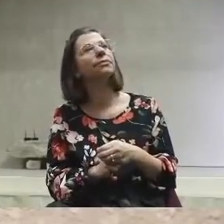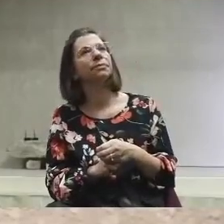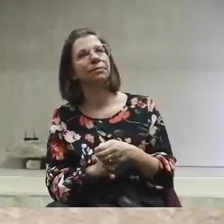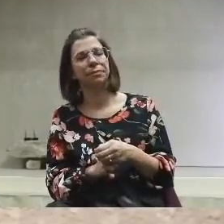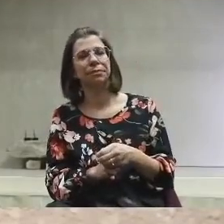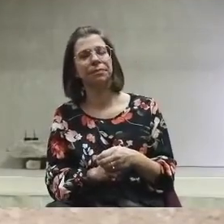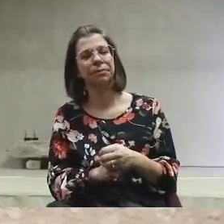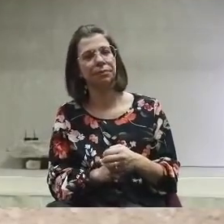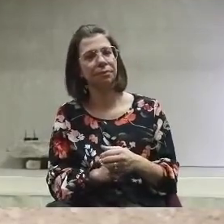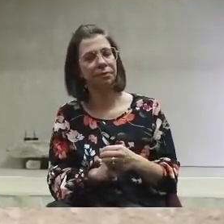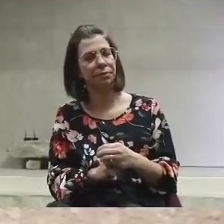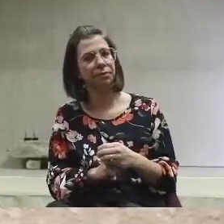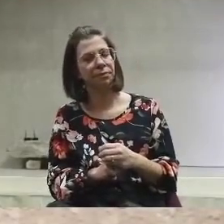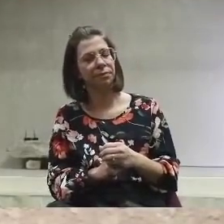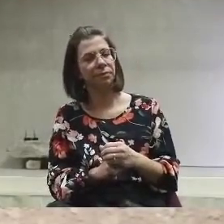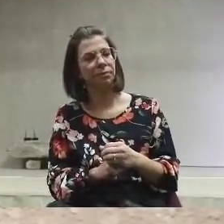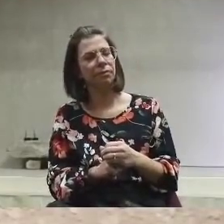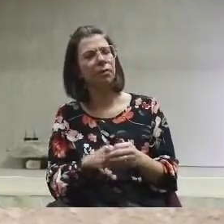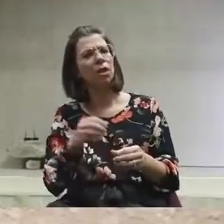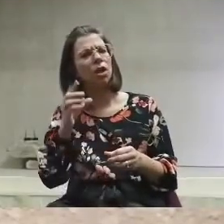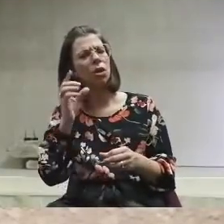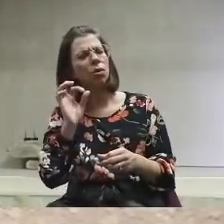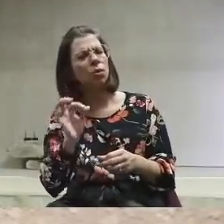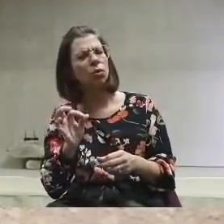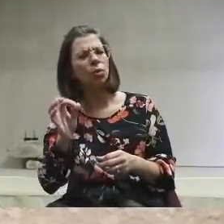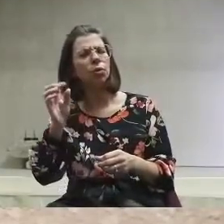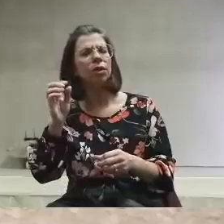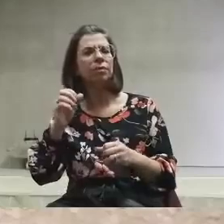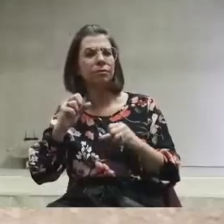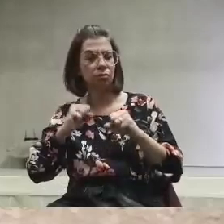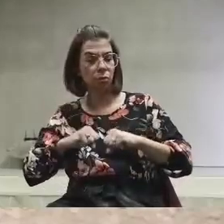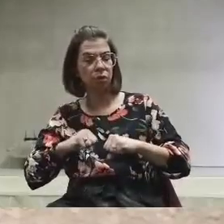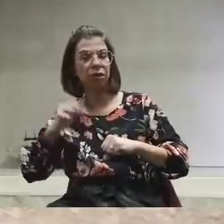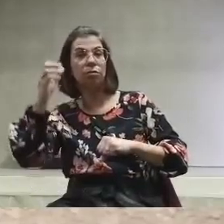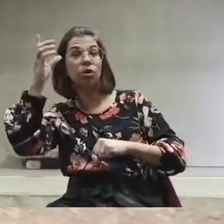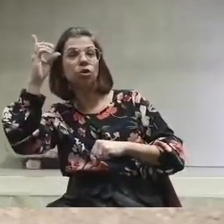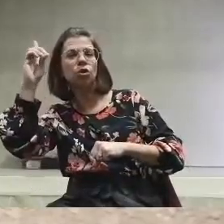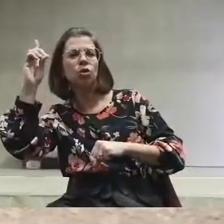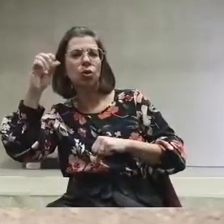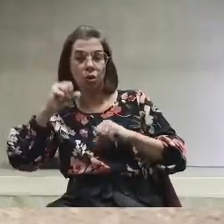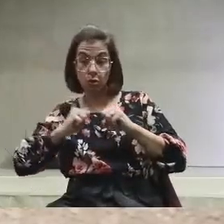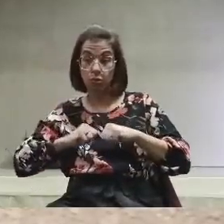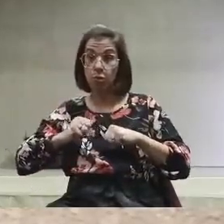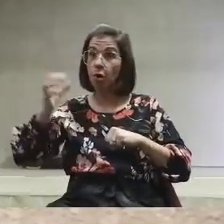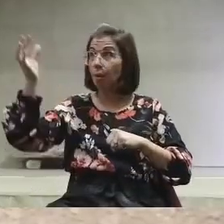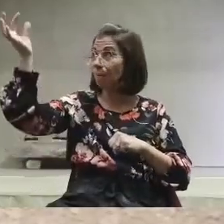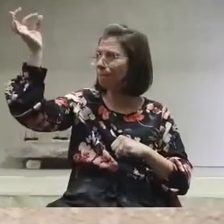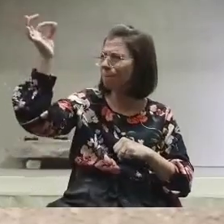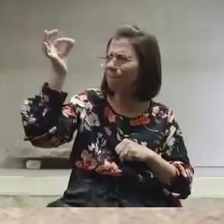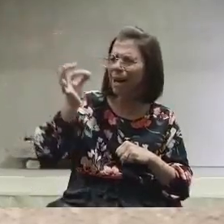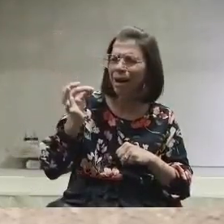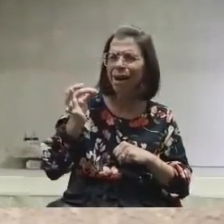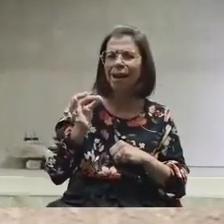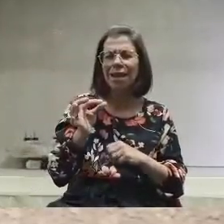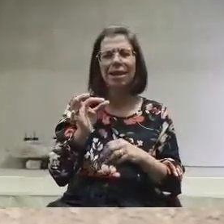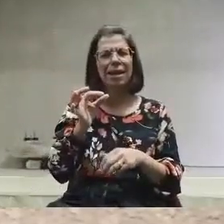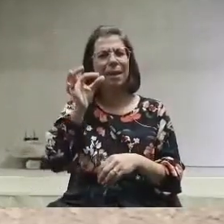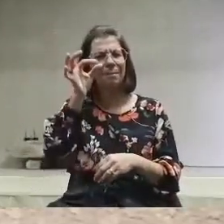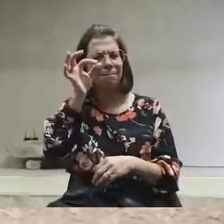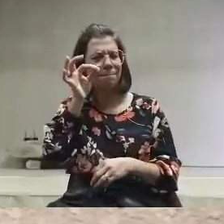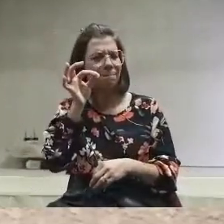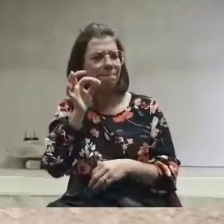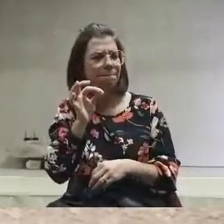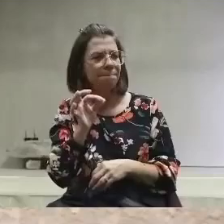dit à ma femme ce que c'était. Donc, allez, tellement elle insistait pour la rassurer, l'envoie